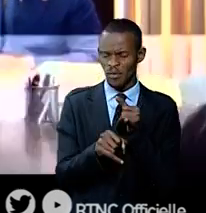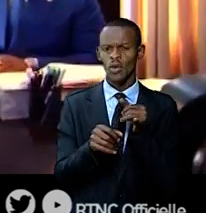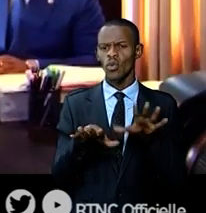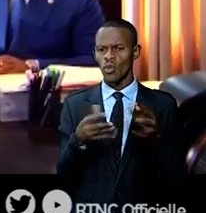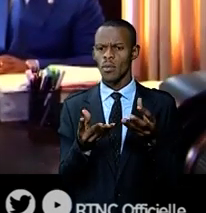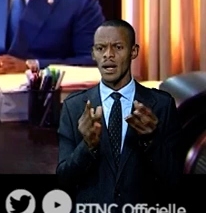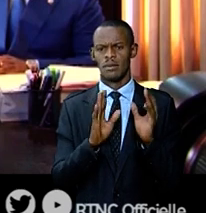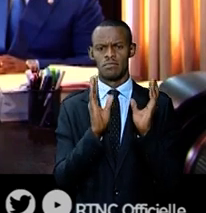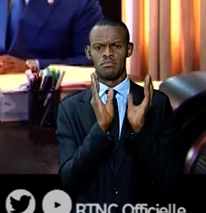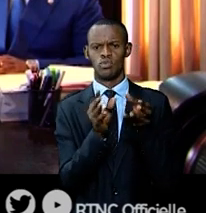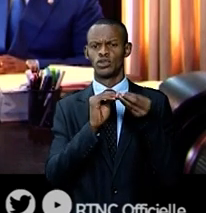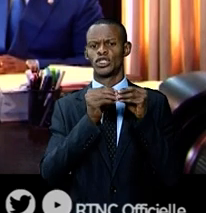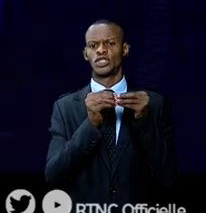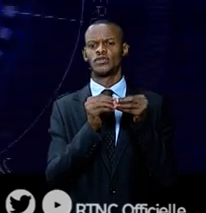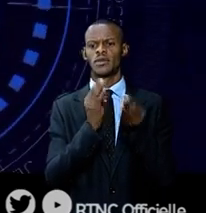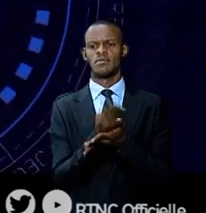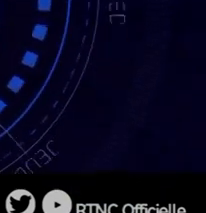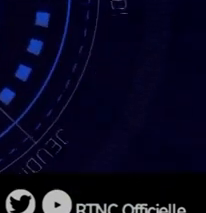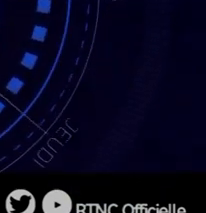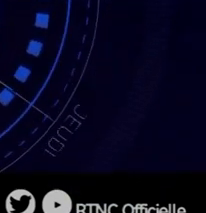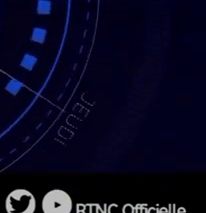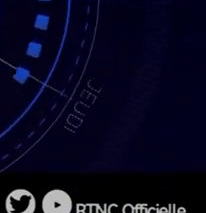l'État avant leur publication.